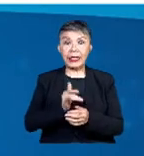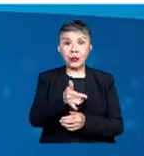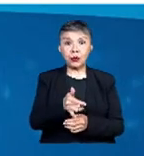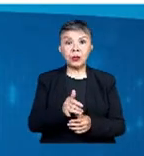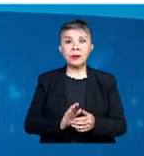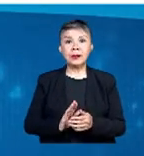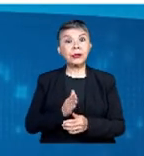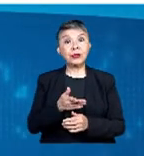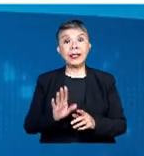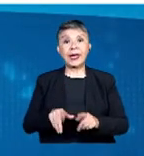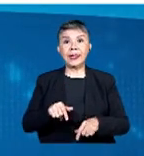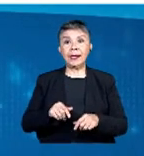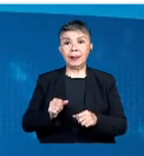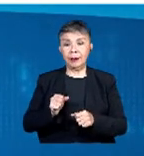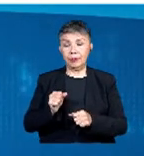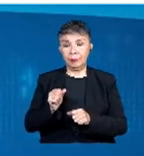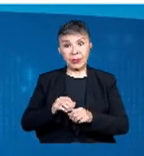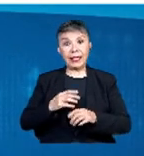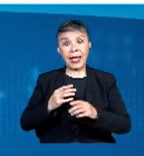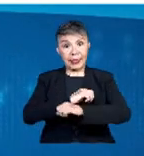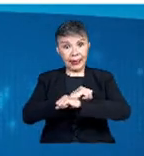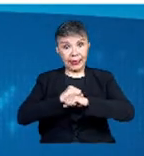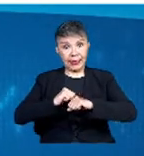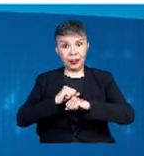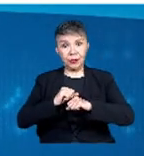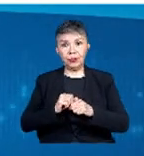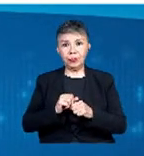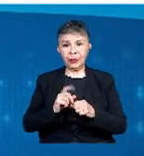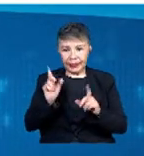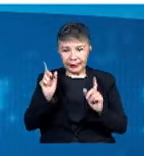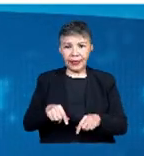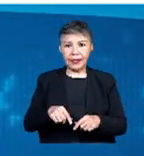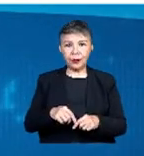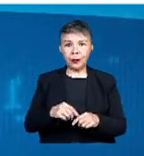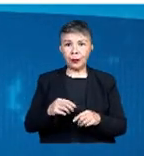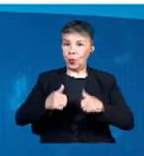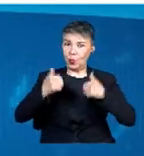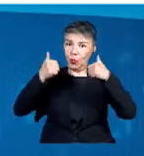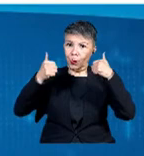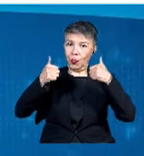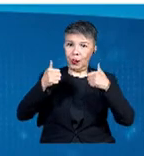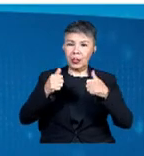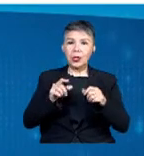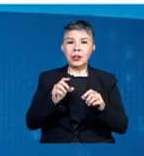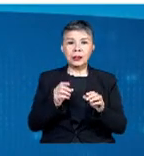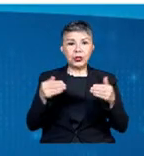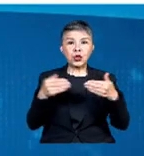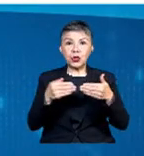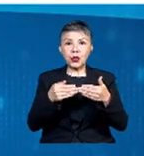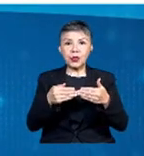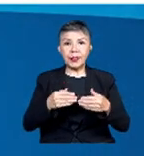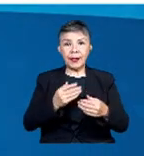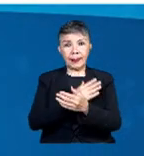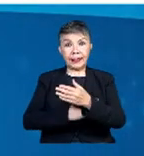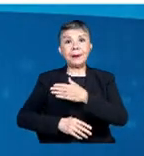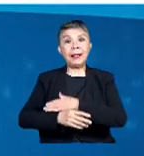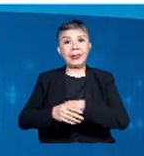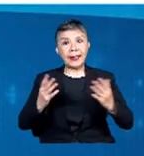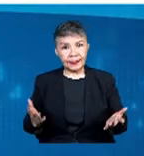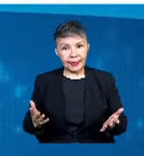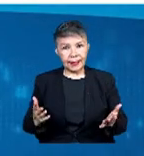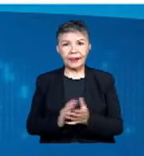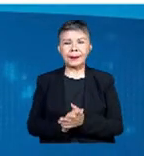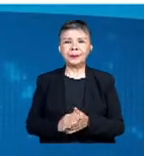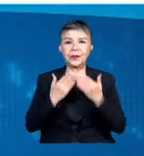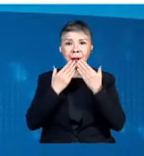menjadi atlet begitu. Bisa berprestasi ternyata saat mereka bisa menjadi atlet di cabang olahraga tertentu. Itu mungkin yang dimaksud oleh Mbak Angki.